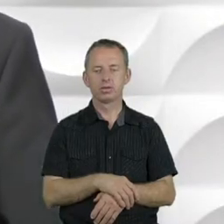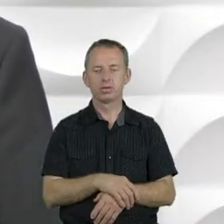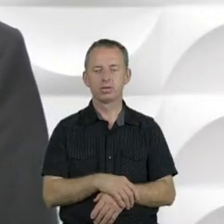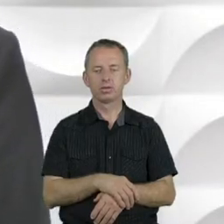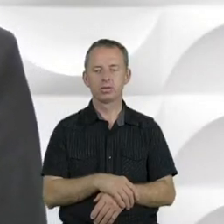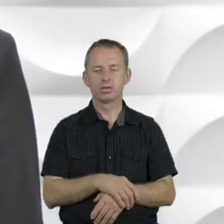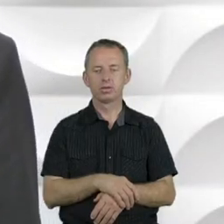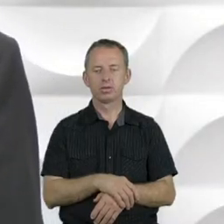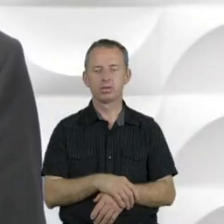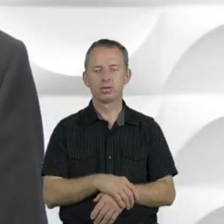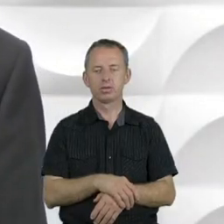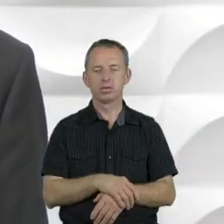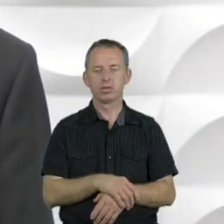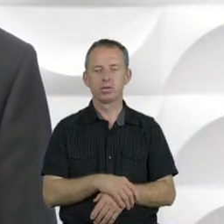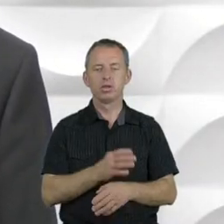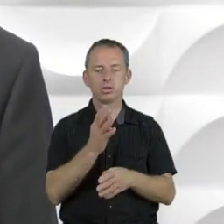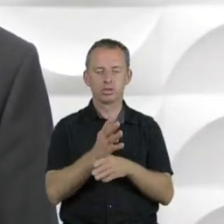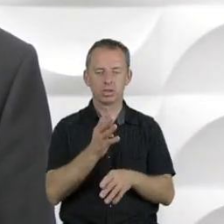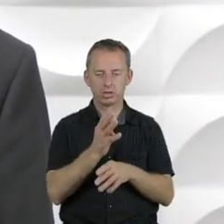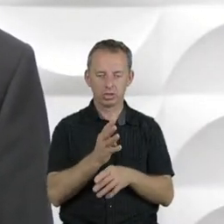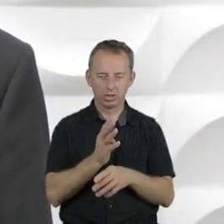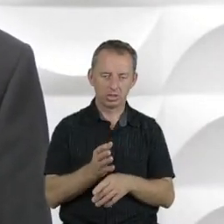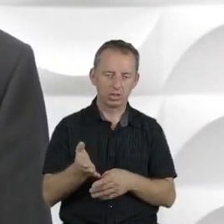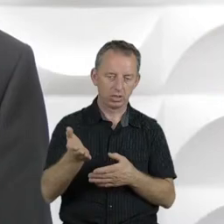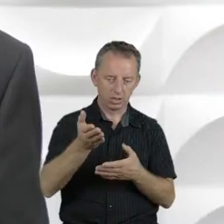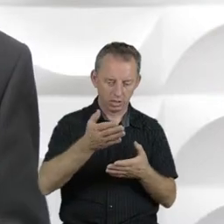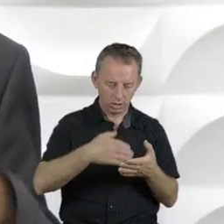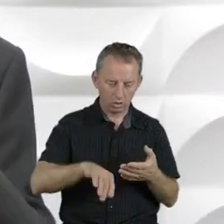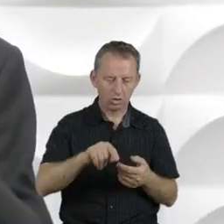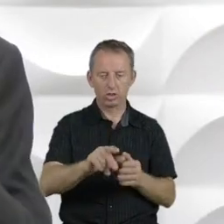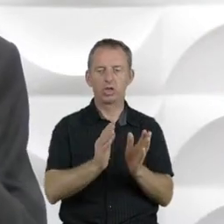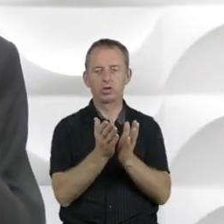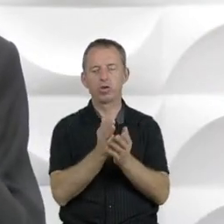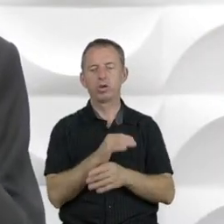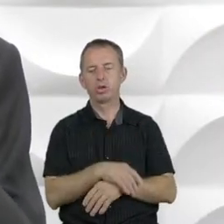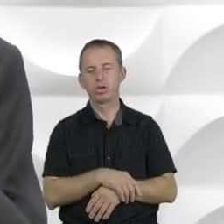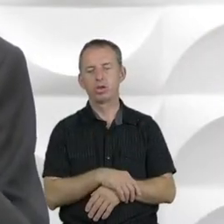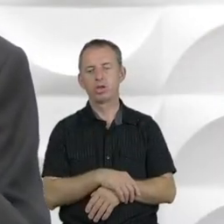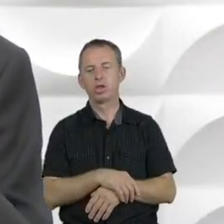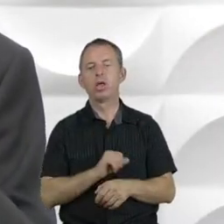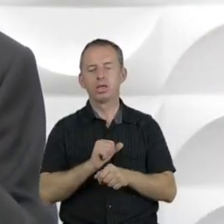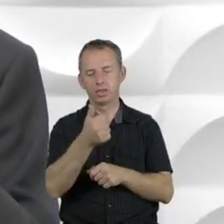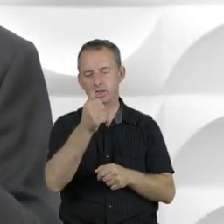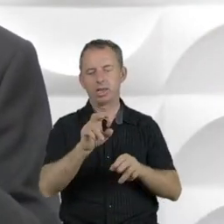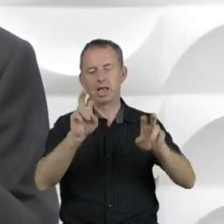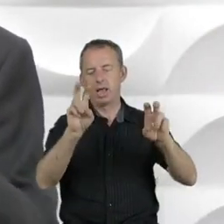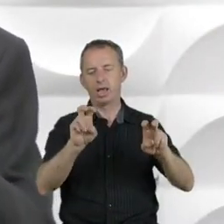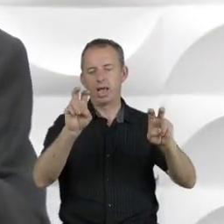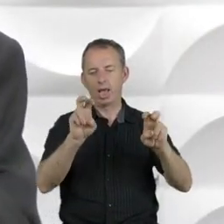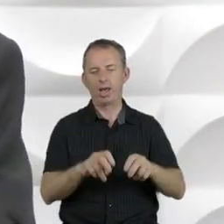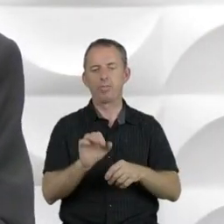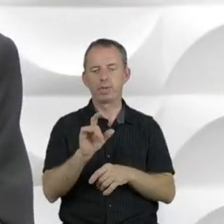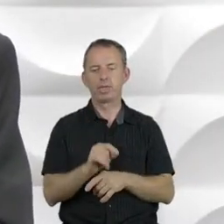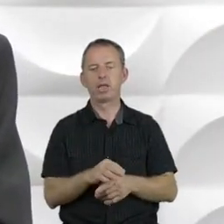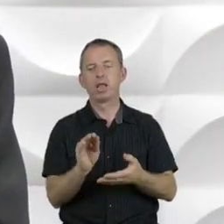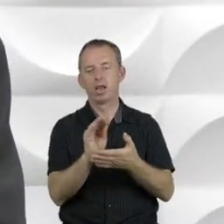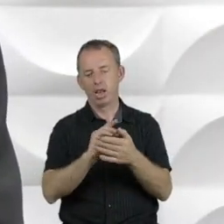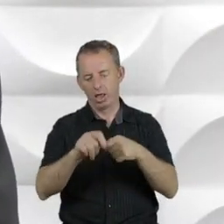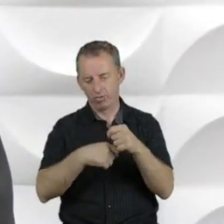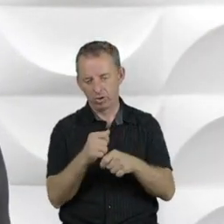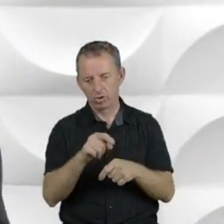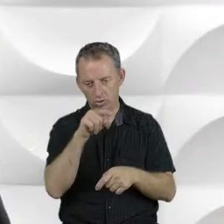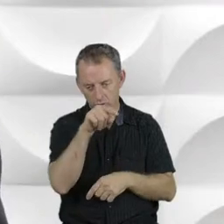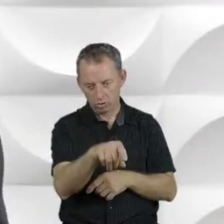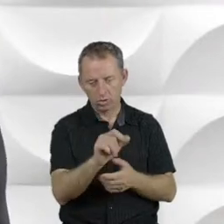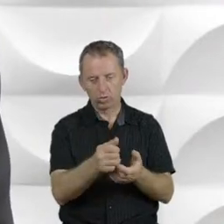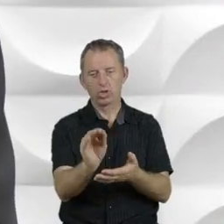to jest 40 rozdział tej książki. Jest jeden akapit, który nawiązuje do tego, co tu